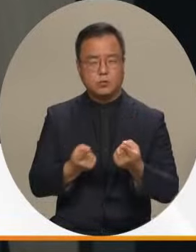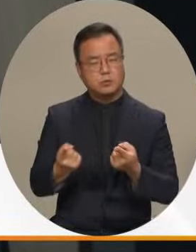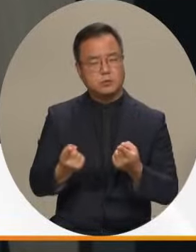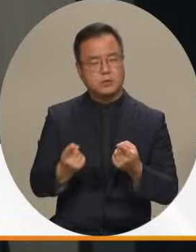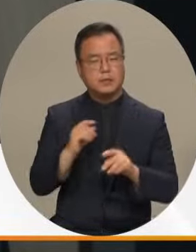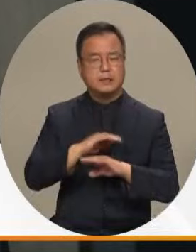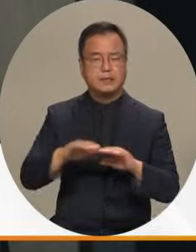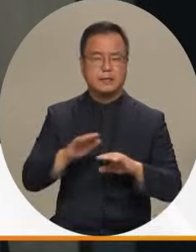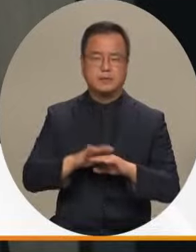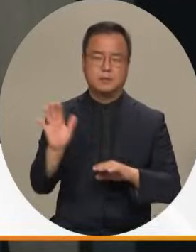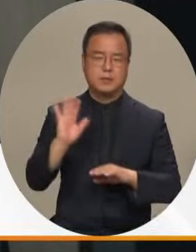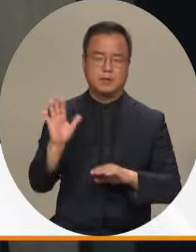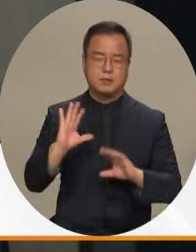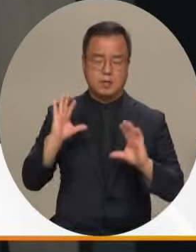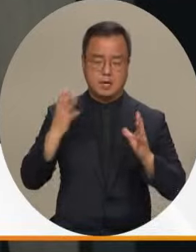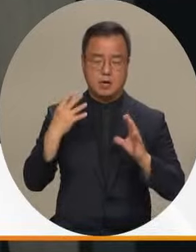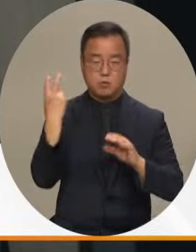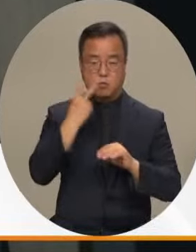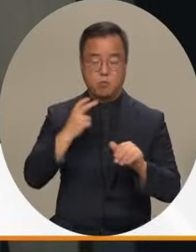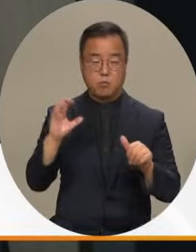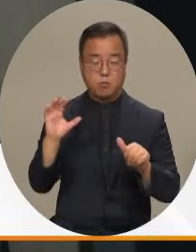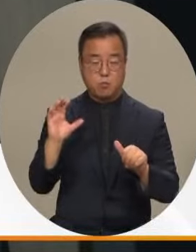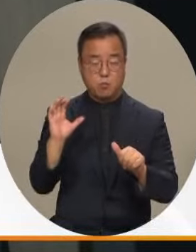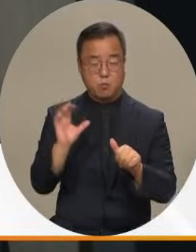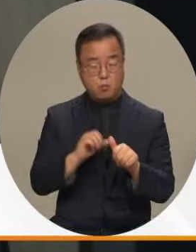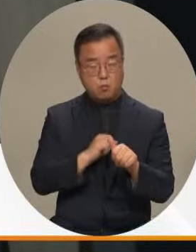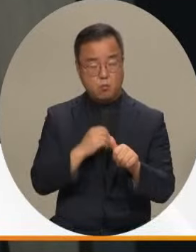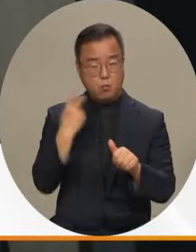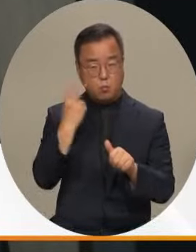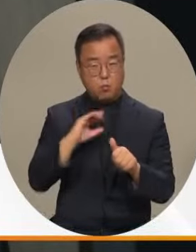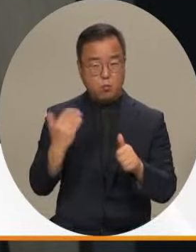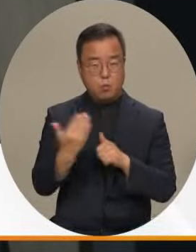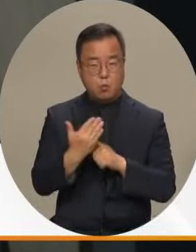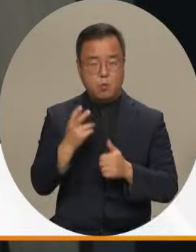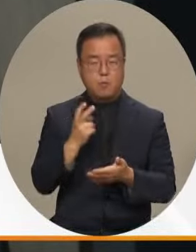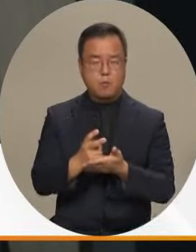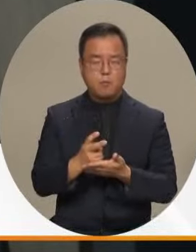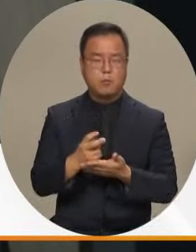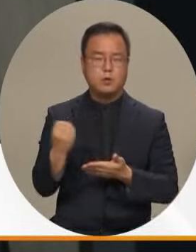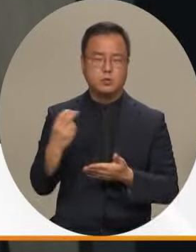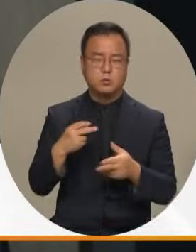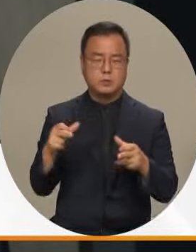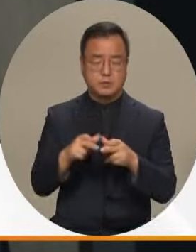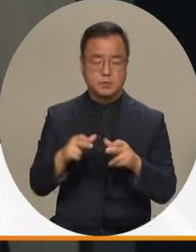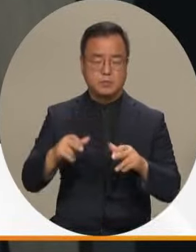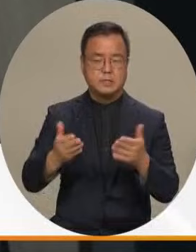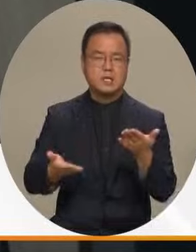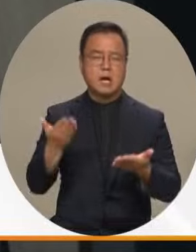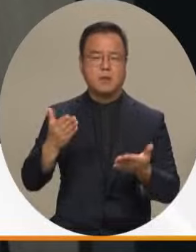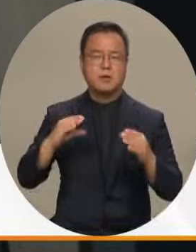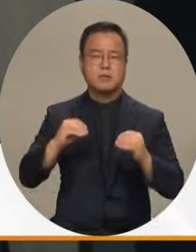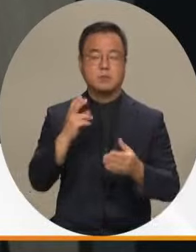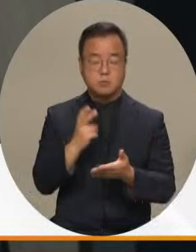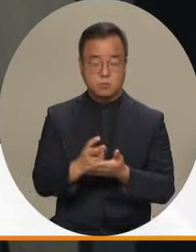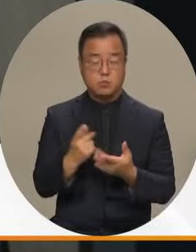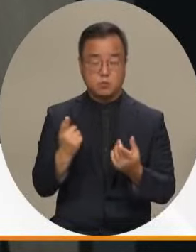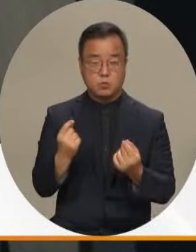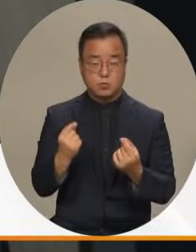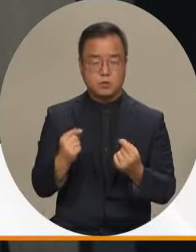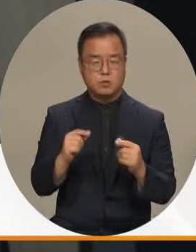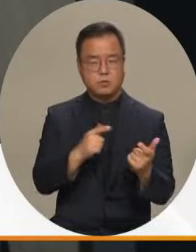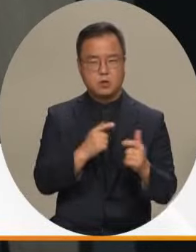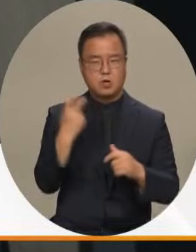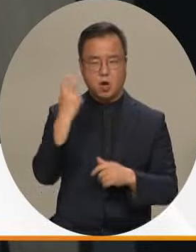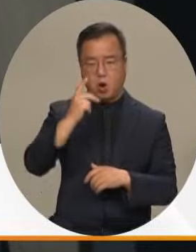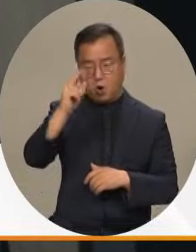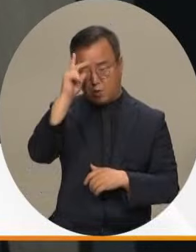뭔가 아동보호법상의 아보전 이런 기관들이나 장애인 차별금지법상의 인권위, 아니면 이번 경우처럼 뭔가 경찰이나